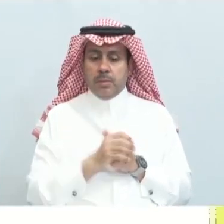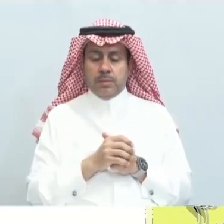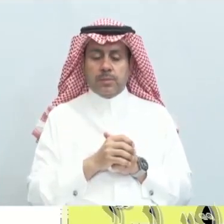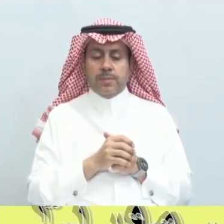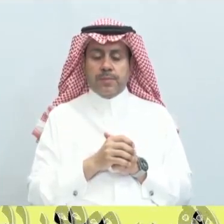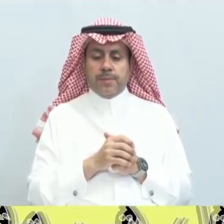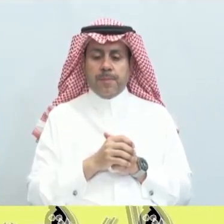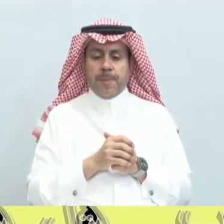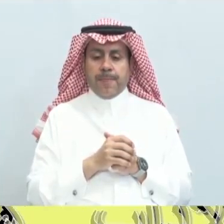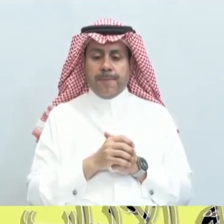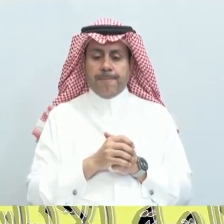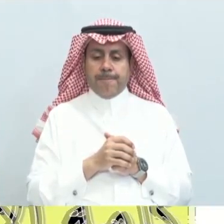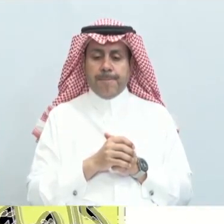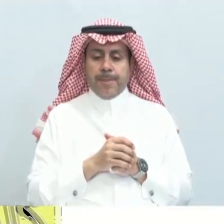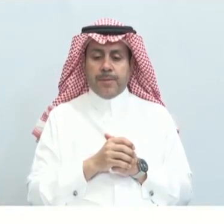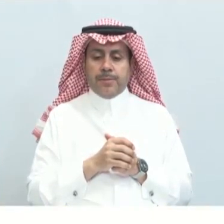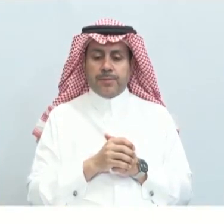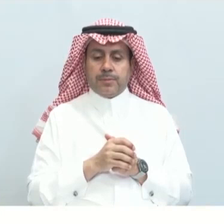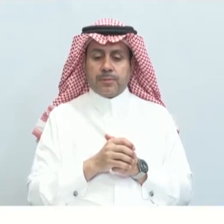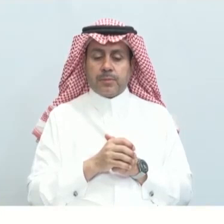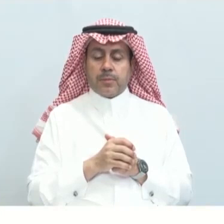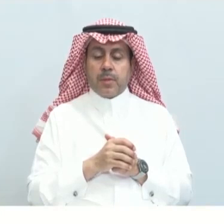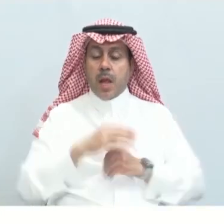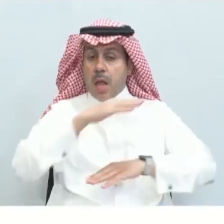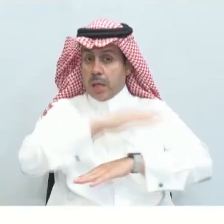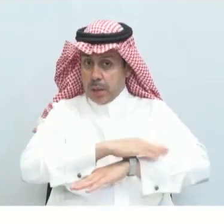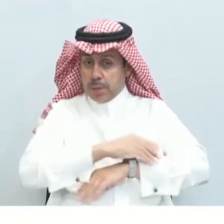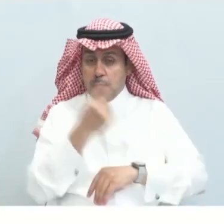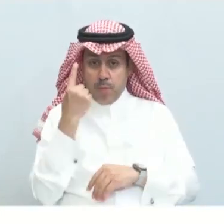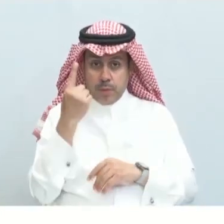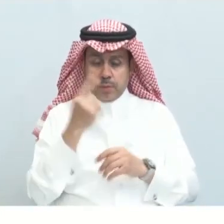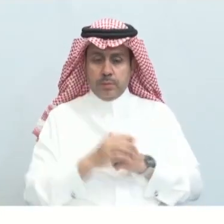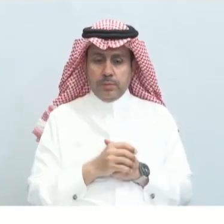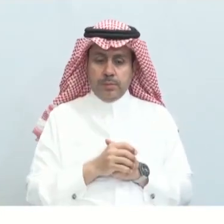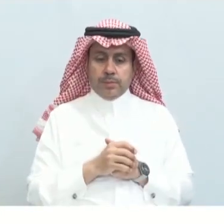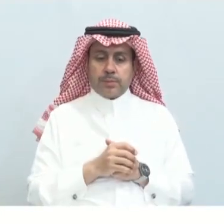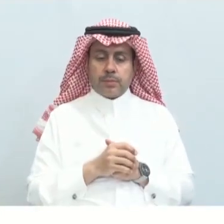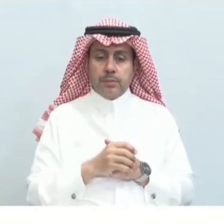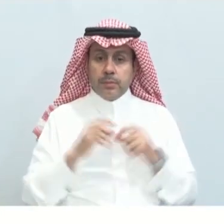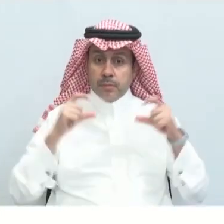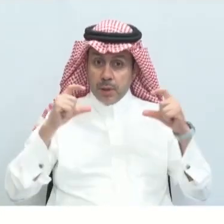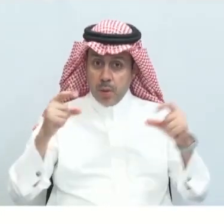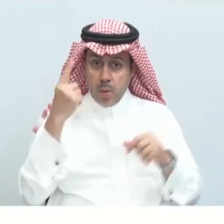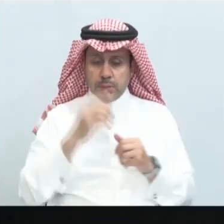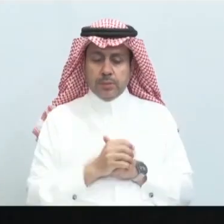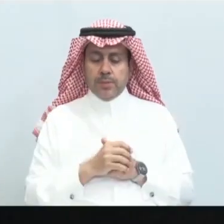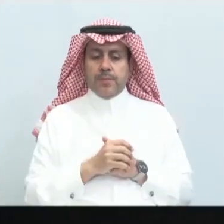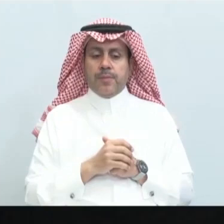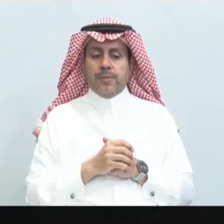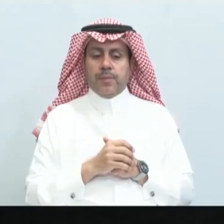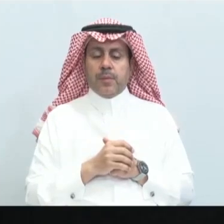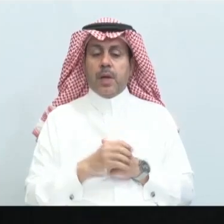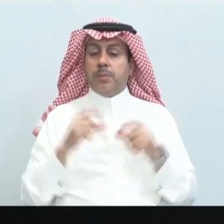هذه الكلمه هل هي الاداب هل هي مفرد يعني تدل على واحد ام هي